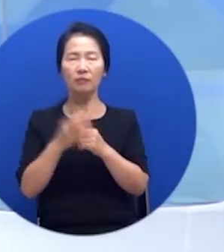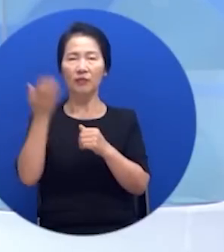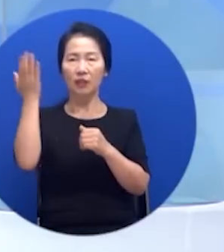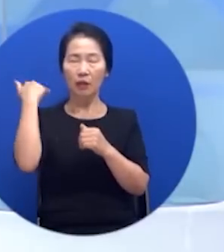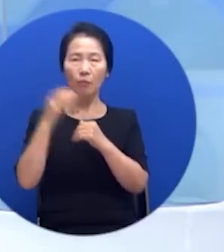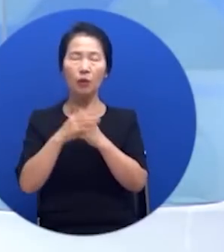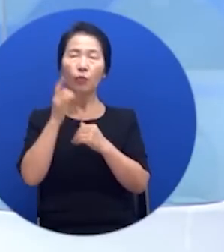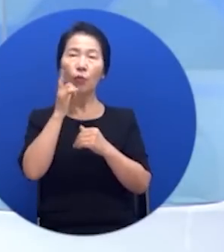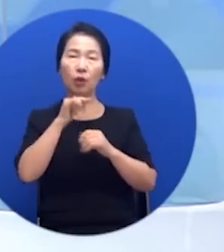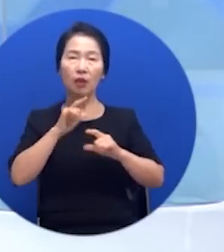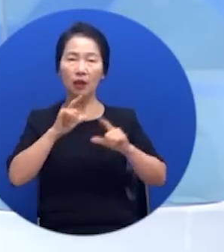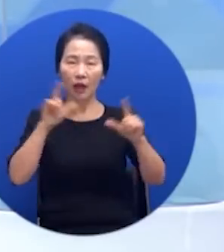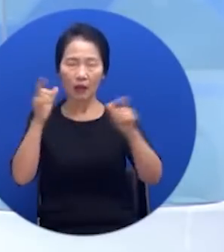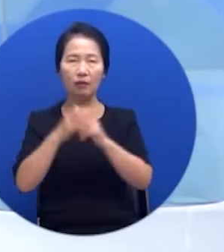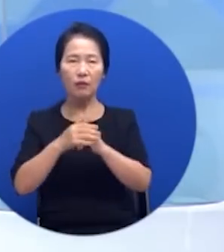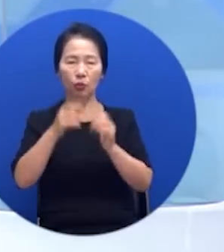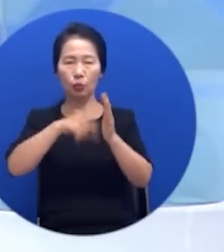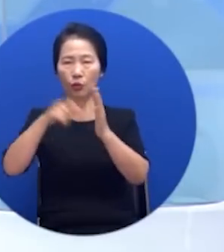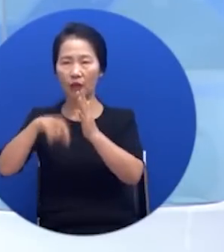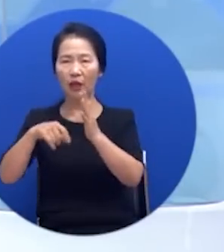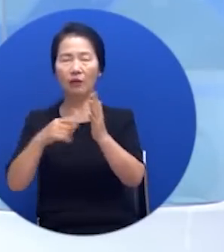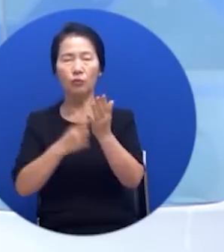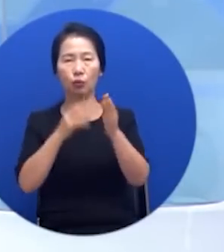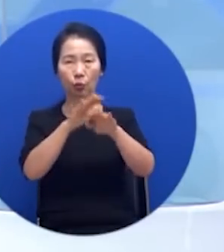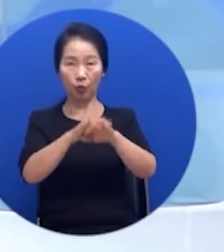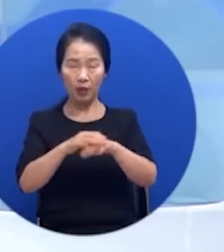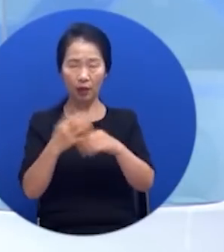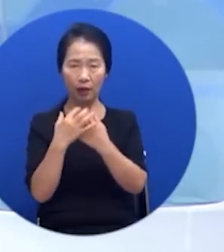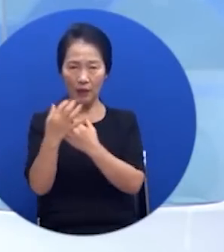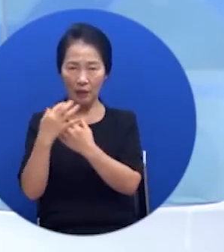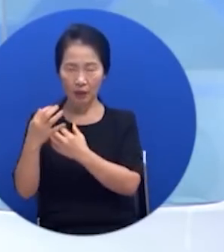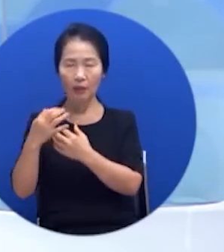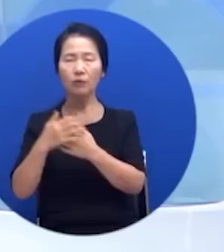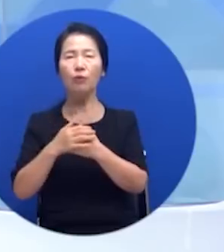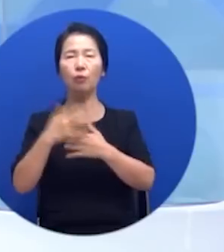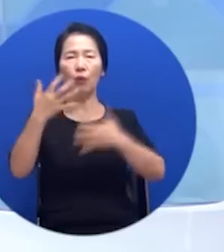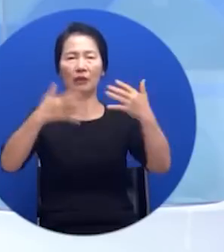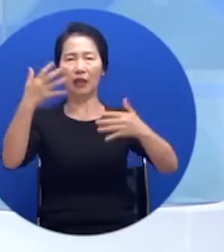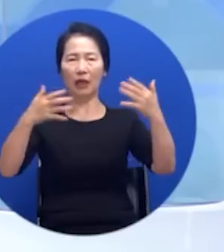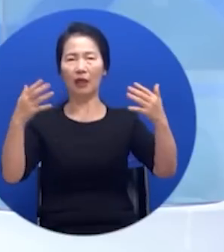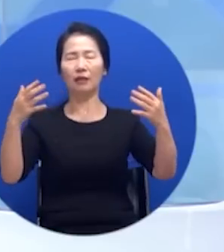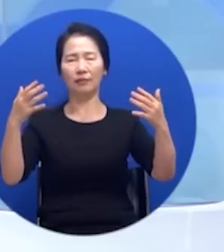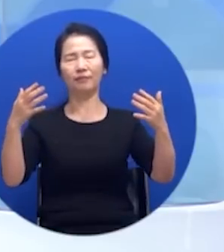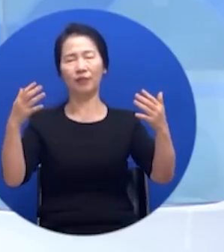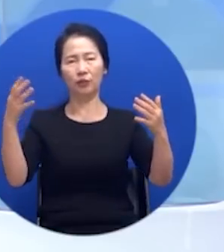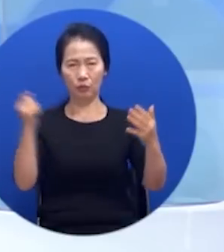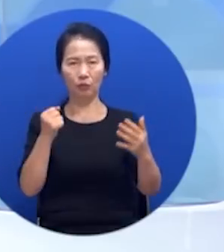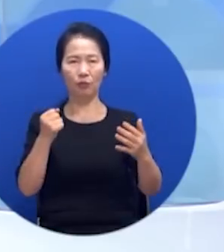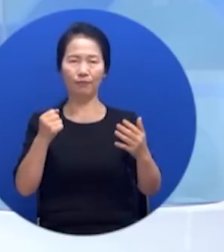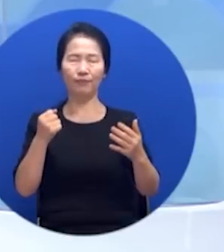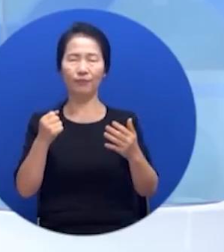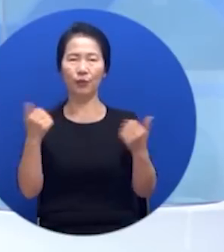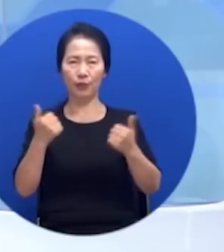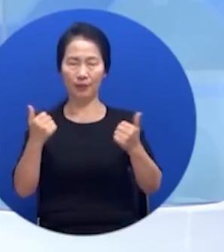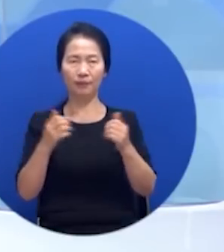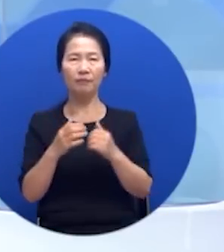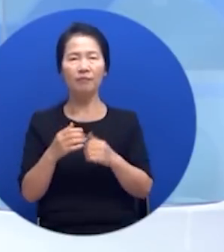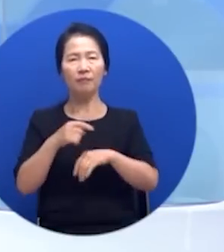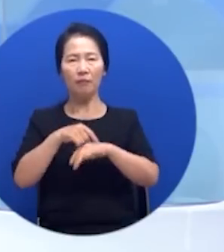교단의 총회들도 다 화상총회로 하게 되었습니다. 얼마나 마음이 참담한지 모릅니다.